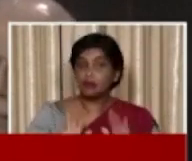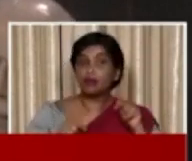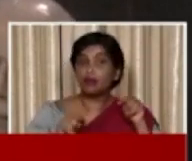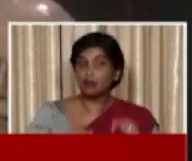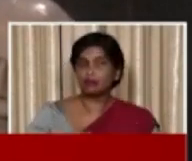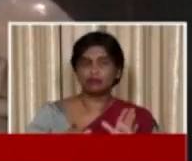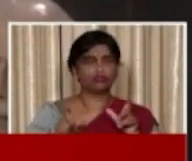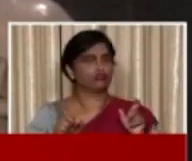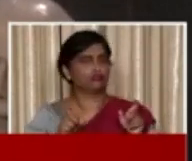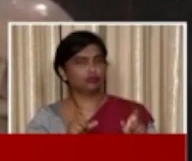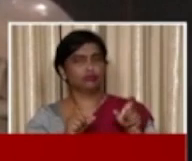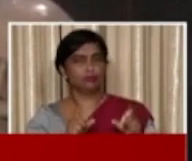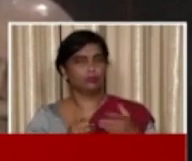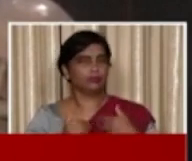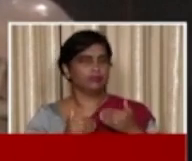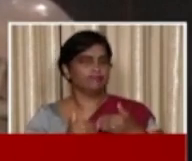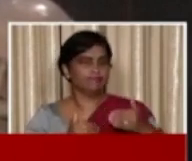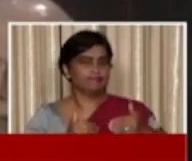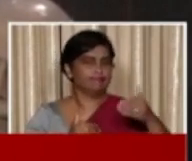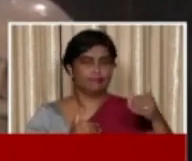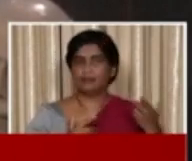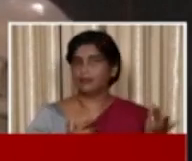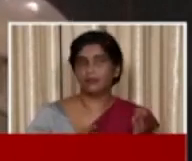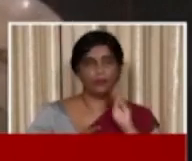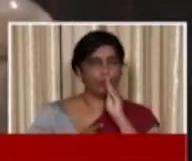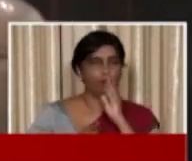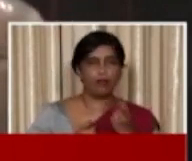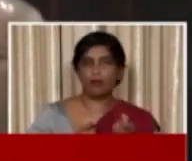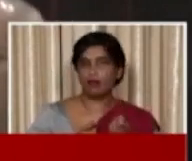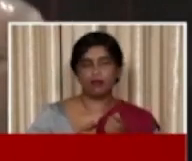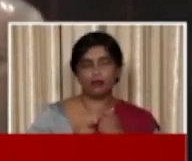இலக்கு வகுக்கப்பட்டிருந்தது குறிப்பிடத்தக்கது. அடுத்த ஆண்டுக்கான